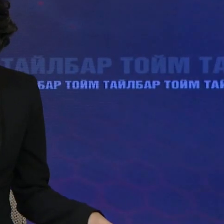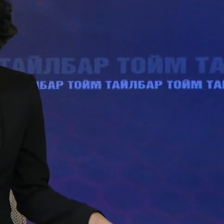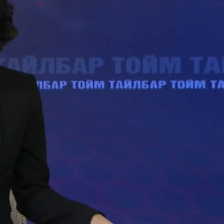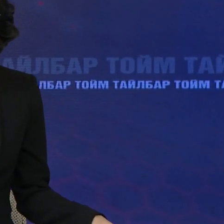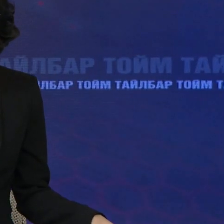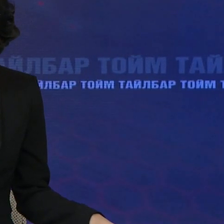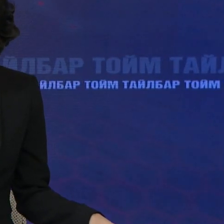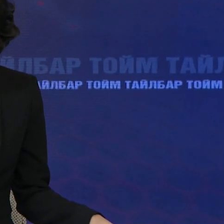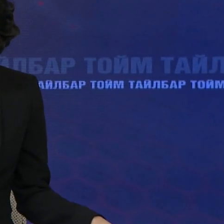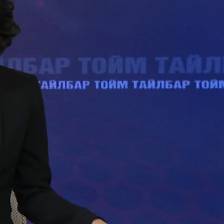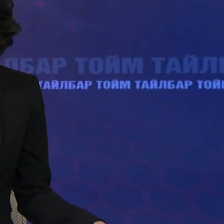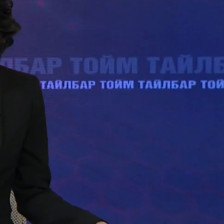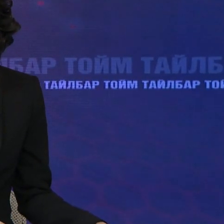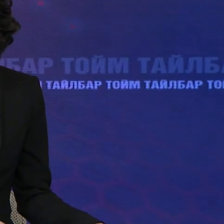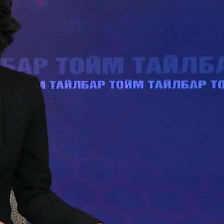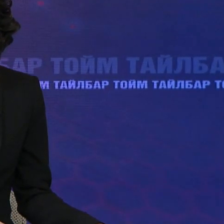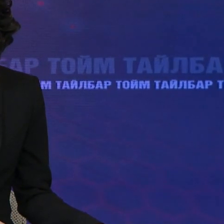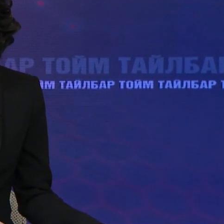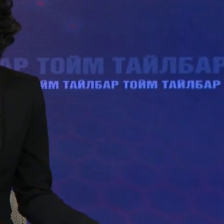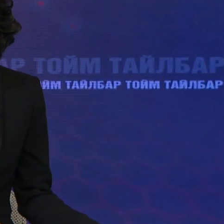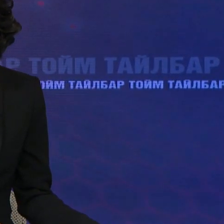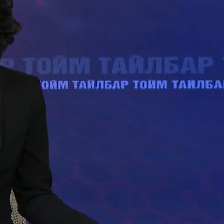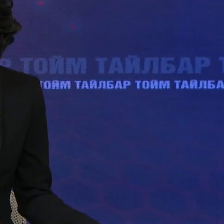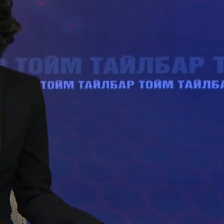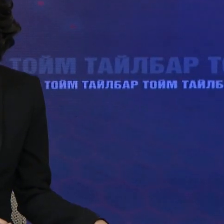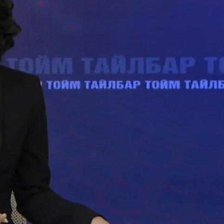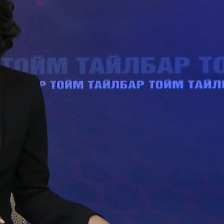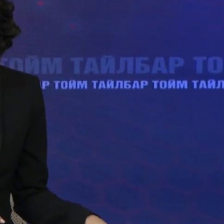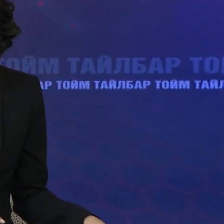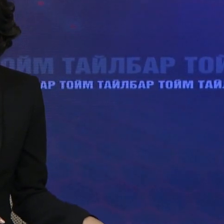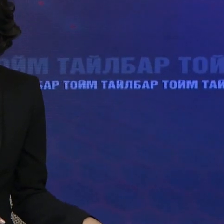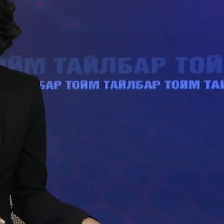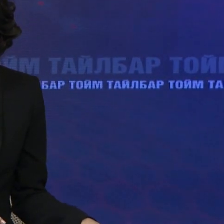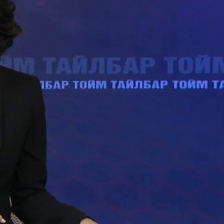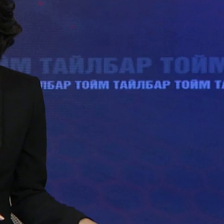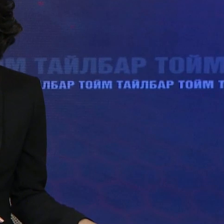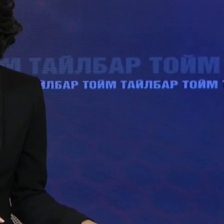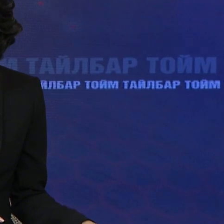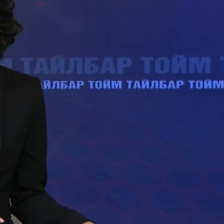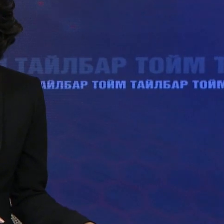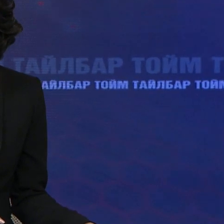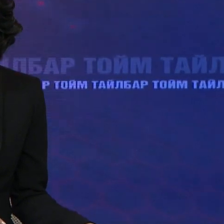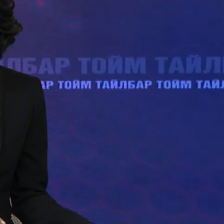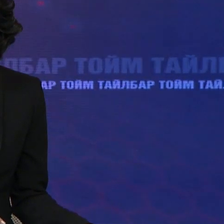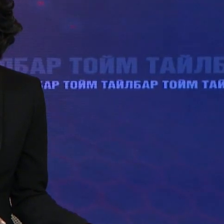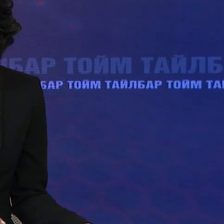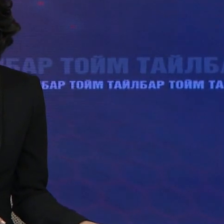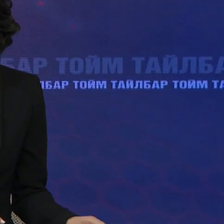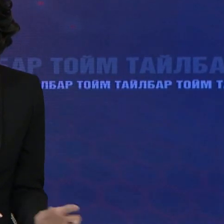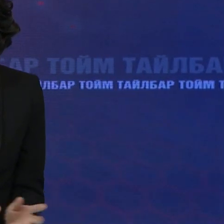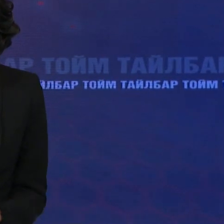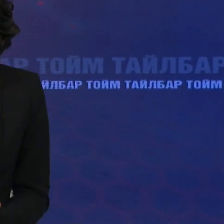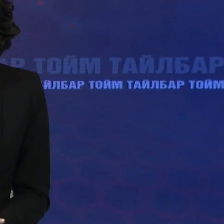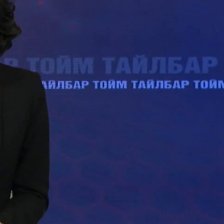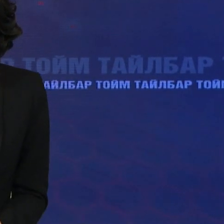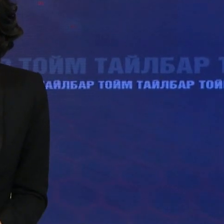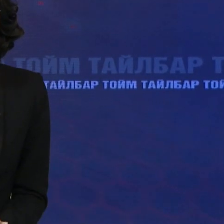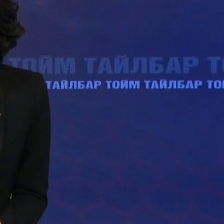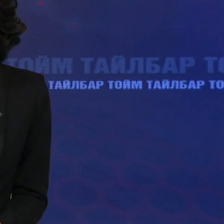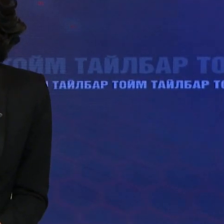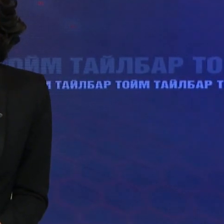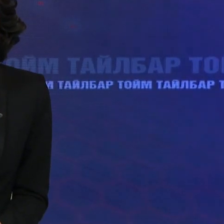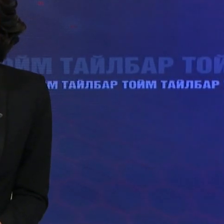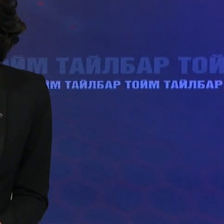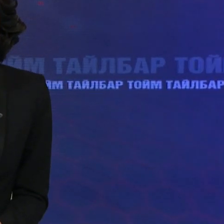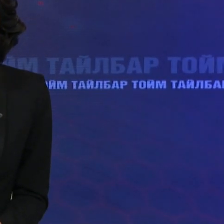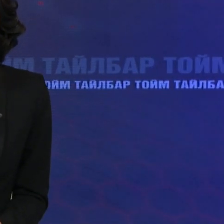хайгуулын салбарынхны чуулга уулзалт боллоо. Энэ чуулганаар хилцсэн гол асуудлууд болон геолог хайгуулын салбарт энэ жил хэрэгжүүлэх ажлууд, хууль эрх зүйн хүрээнд